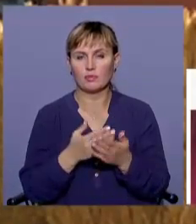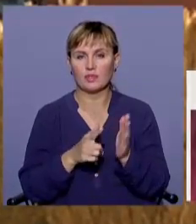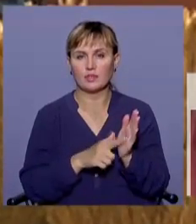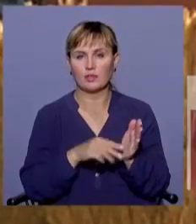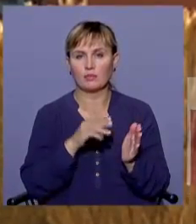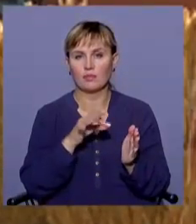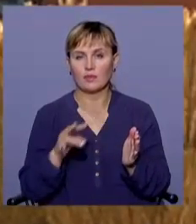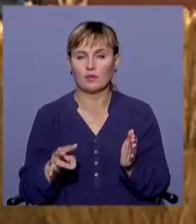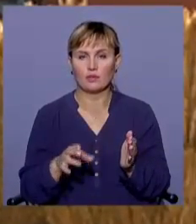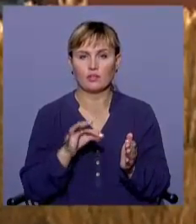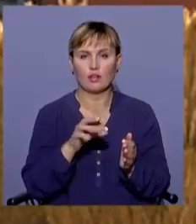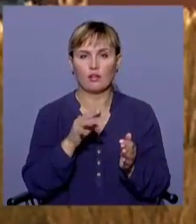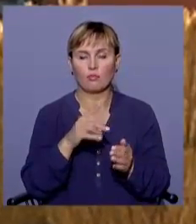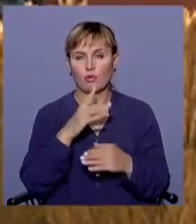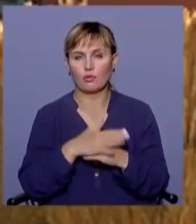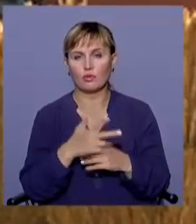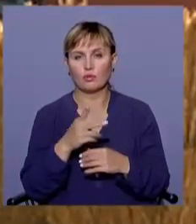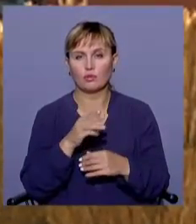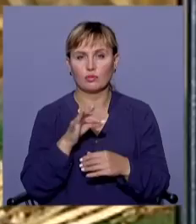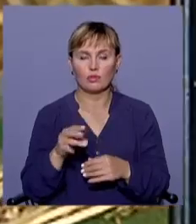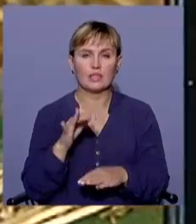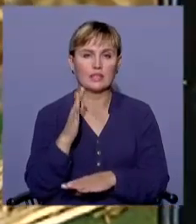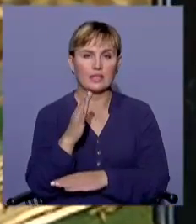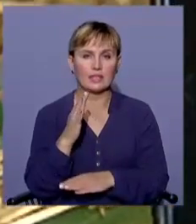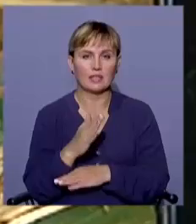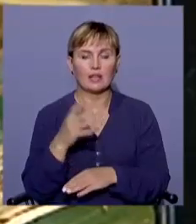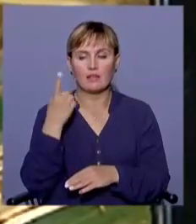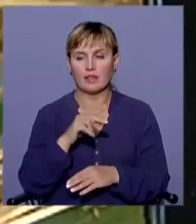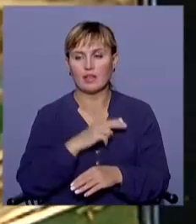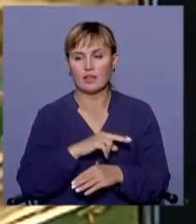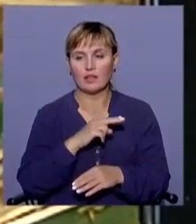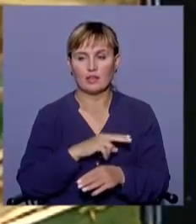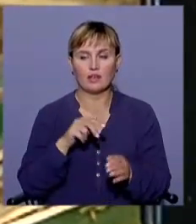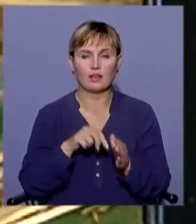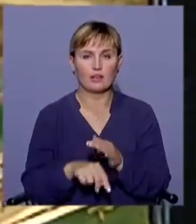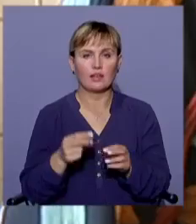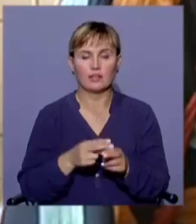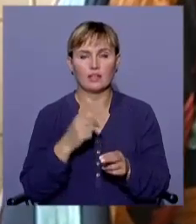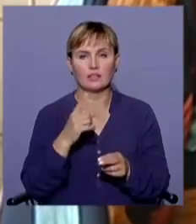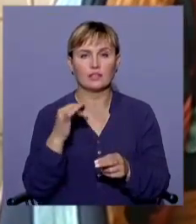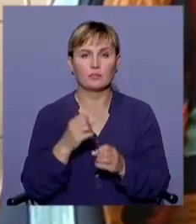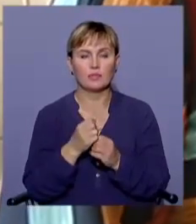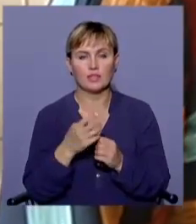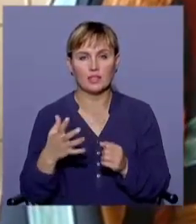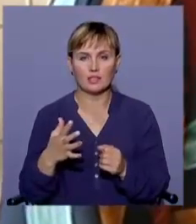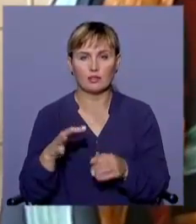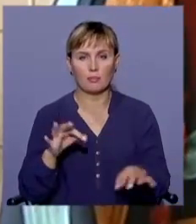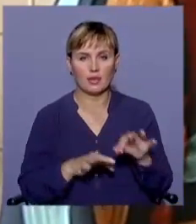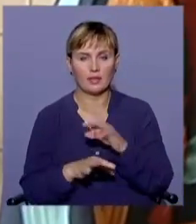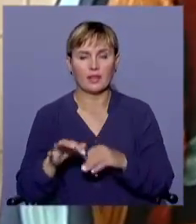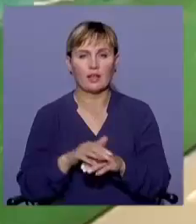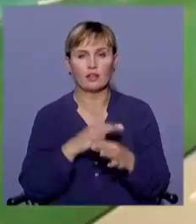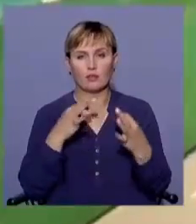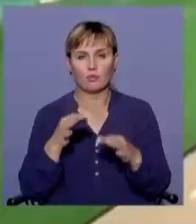тонн, соломы около 3 тонн и столько же древесины. Авторская работа Алекса Ринцлера – это один из 15 арт-проектов,